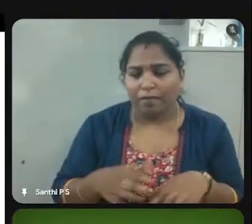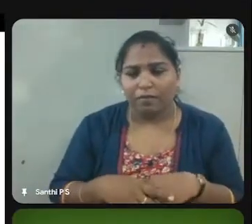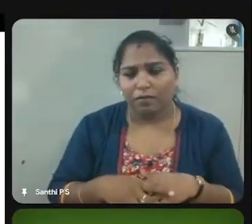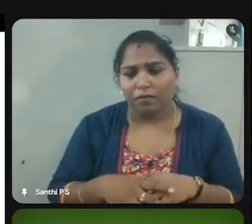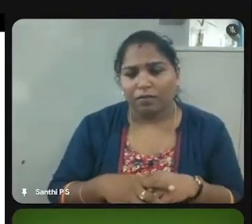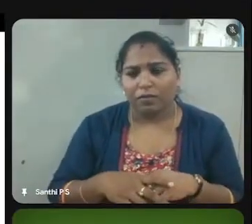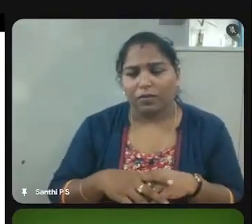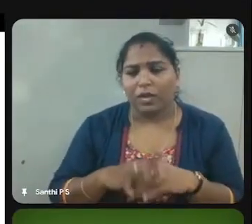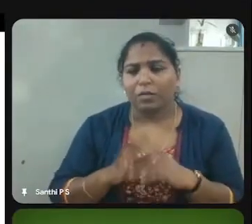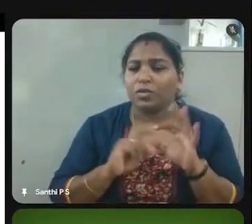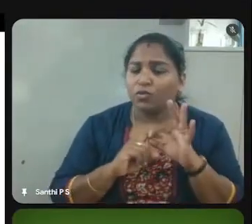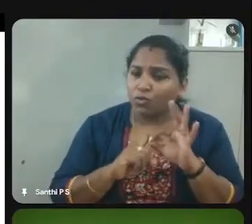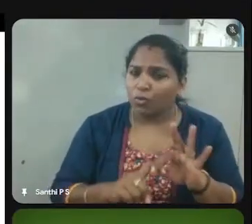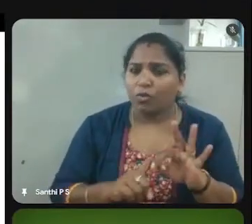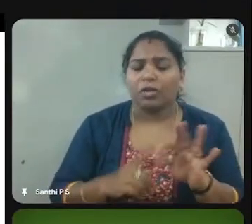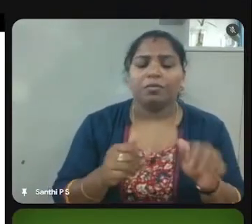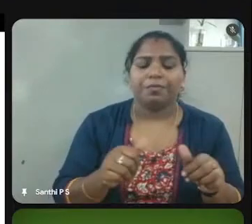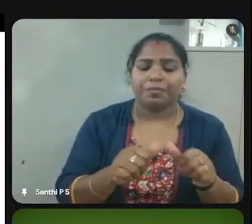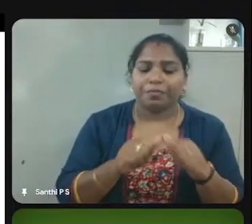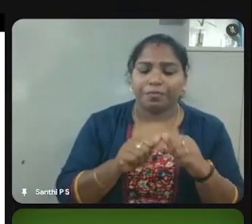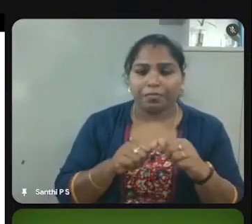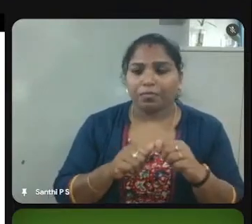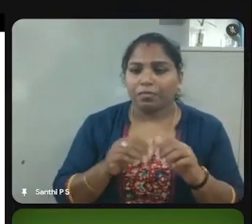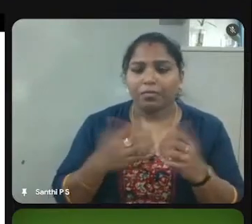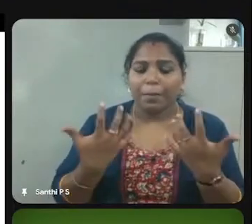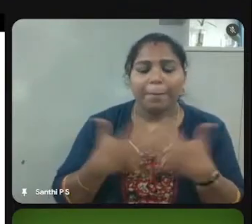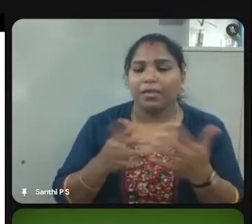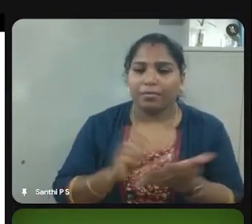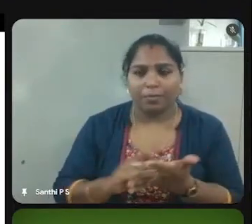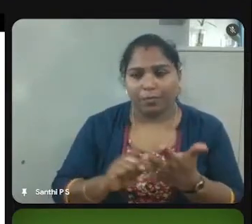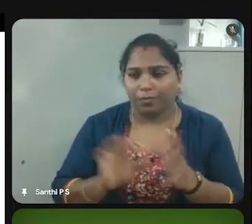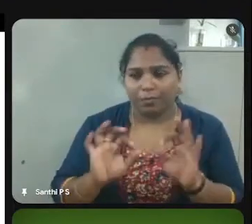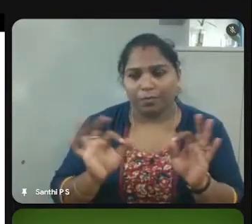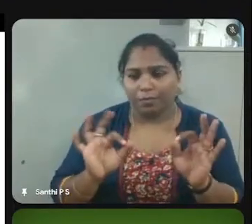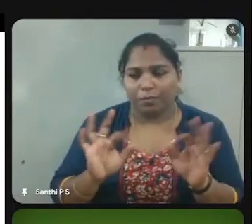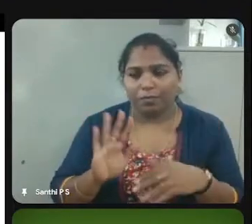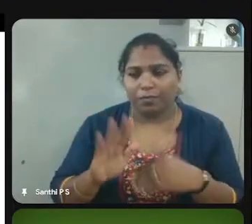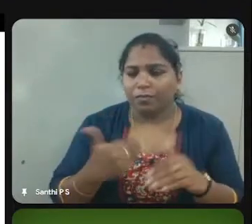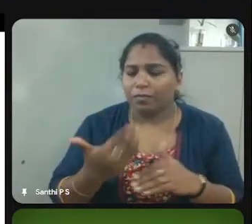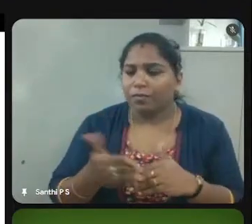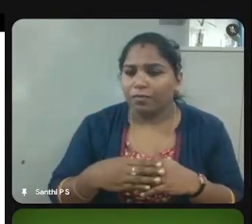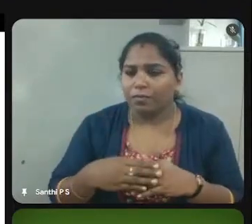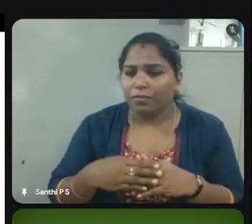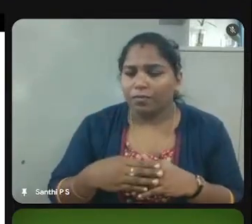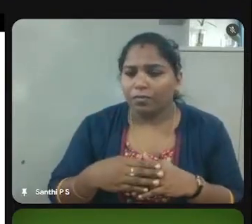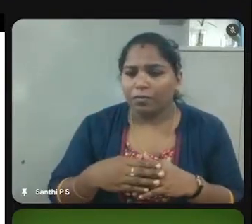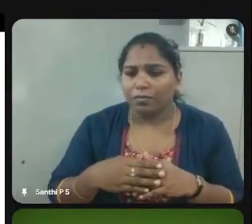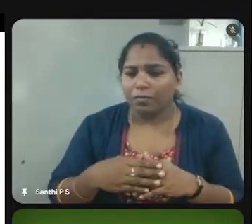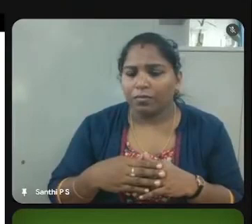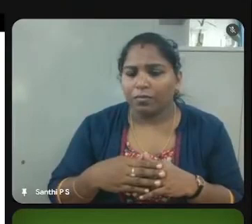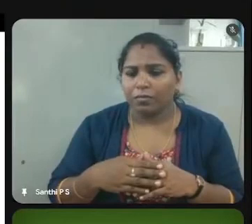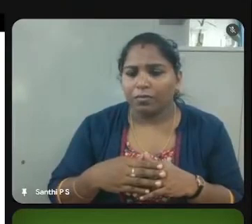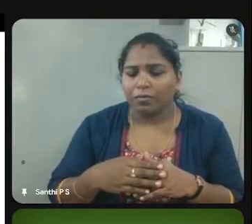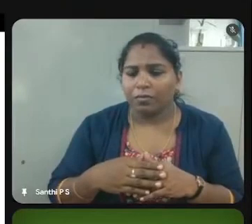അതായത് ചോദ്യം അല്ലെങ്കിൽ അതിനുള്ള ഉത്തരം എന്നുള്ള രീതിയിൽ എഴുതിയിട്ടില്ല അതുവരെയ്ക്കും. പിന്നെ കുട്ടി കണ്ണാടി ഇങ്ങനെ